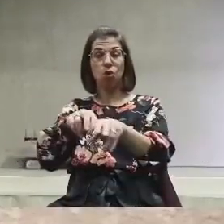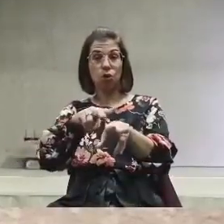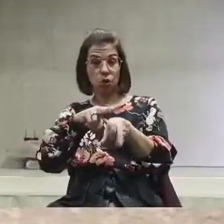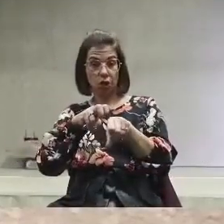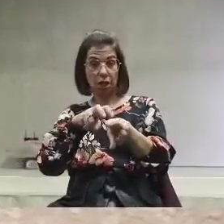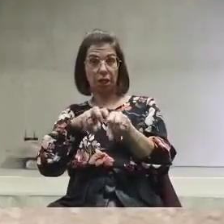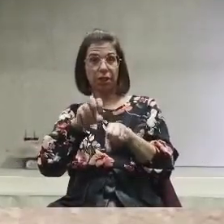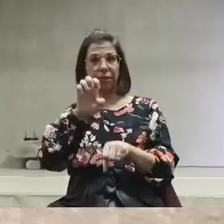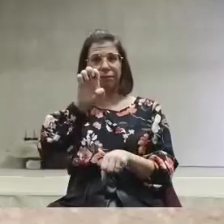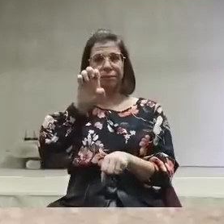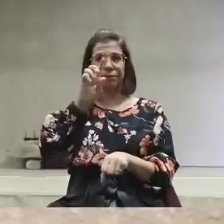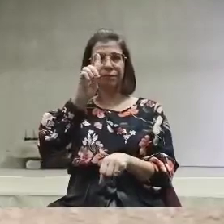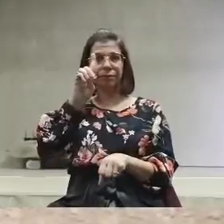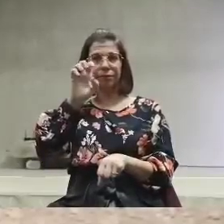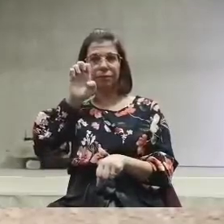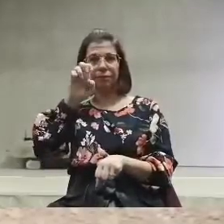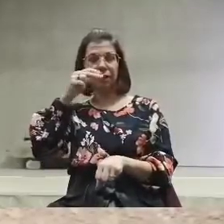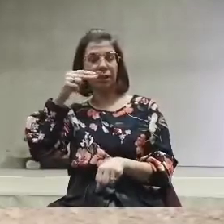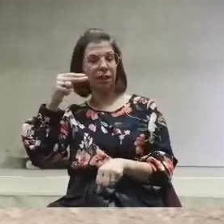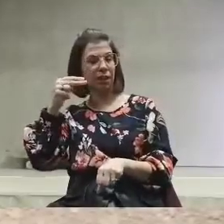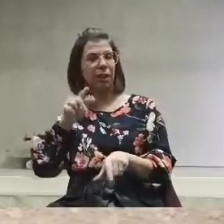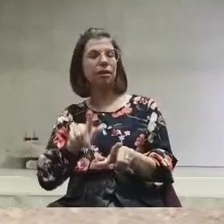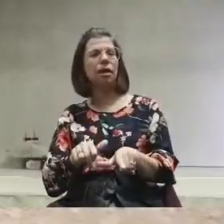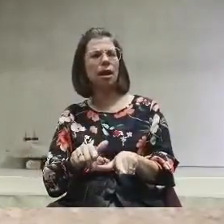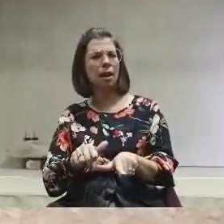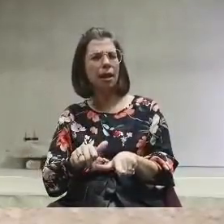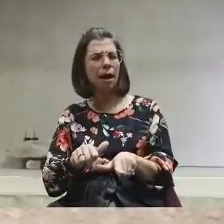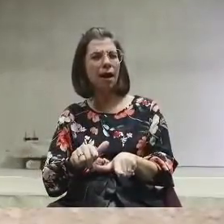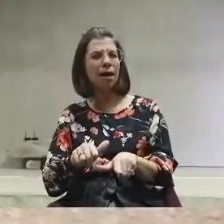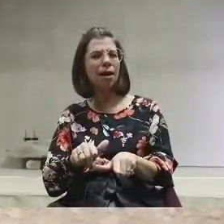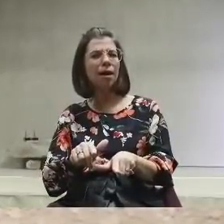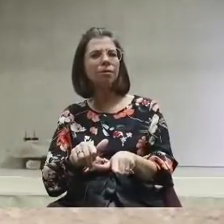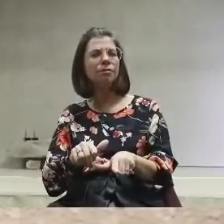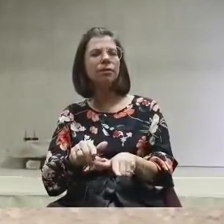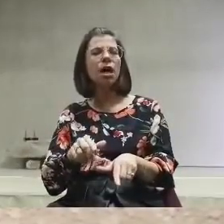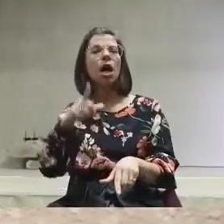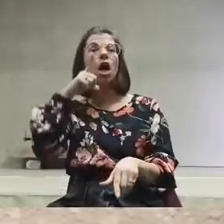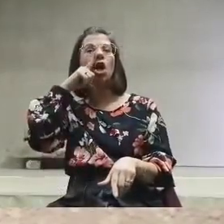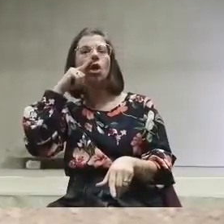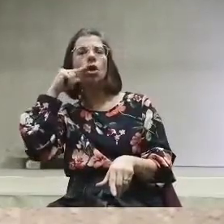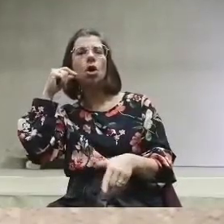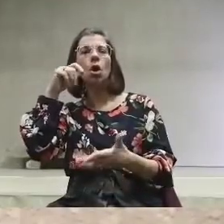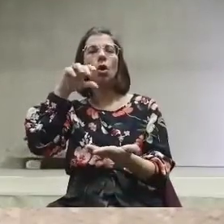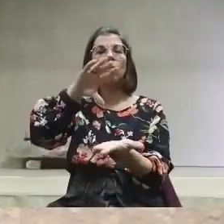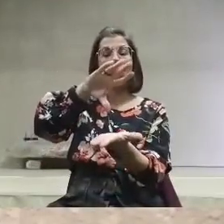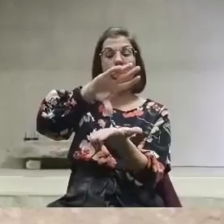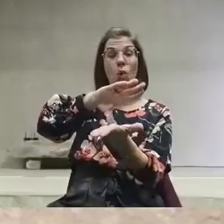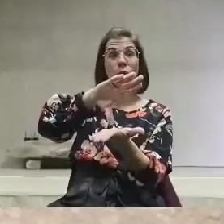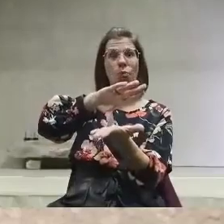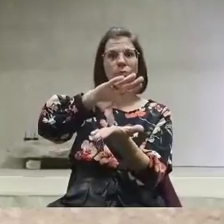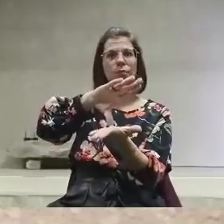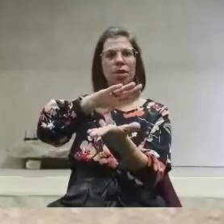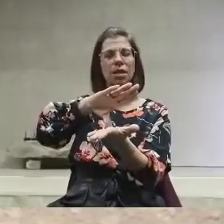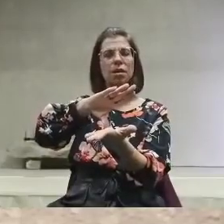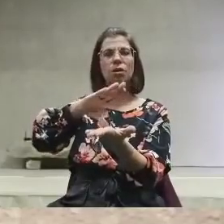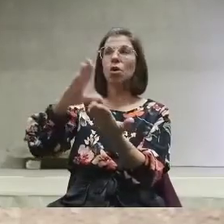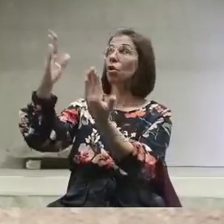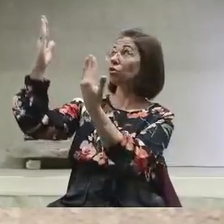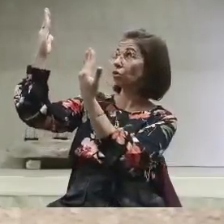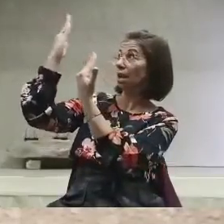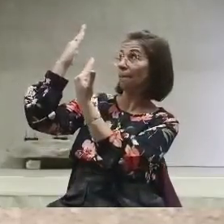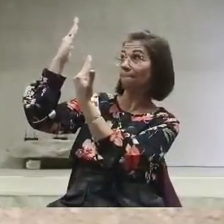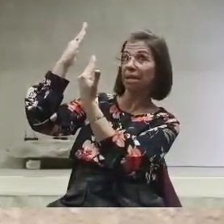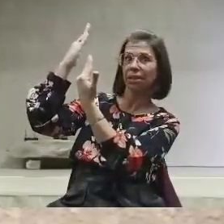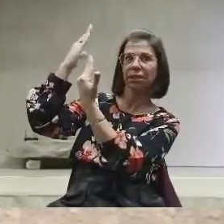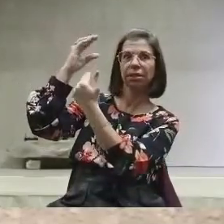bénédiction simplement en écoutant la voix de Dieu. La malédiction si on désobéit à la parole de Dieu. Mais